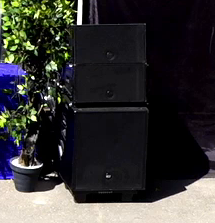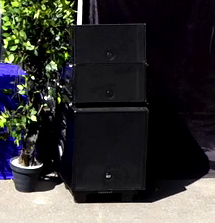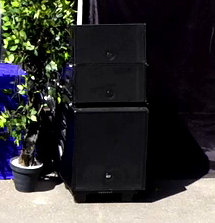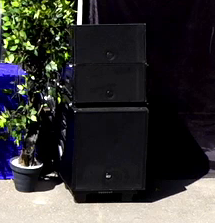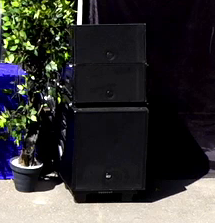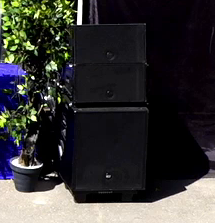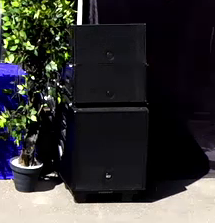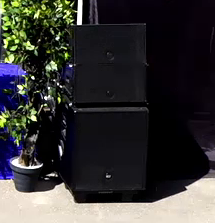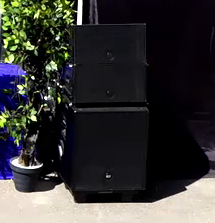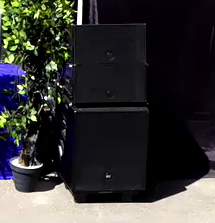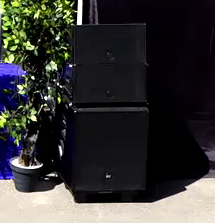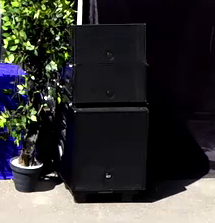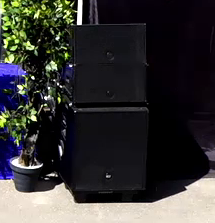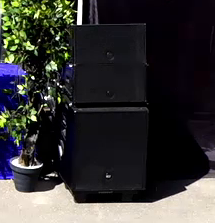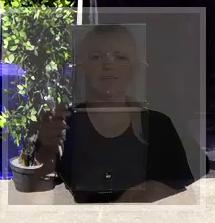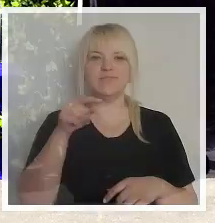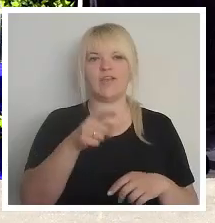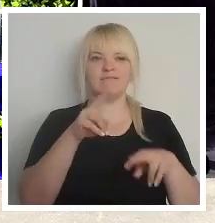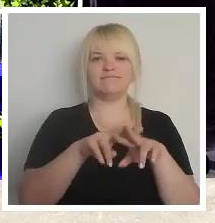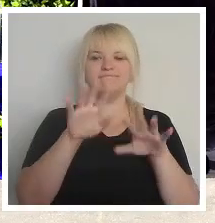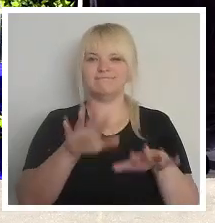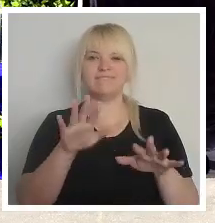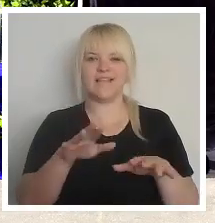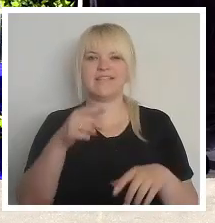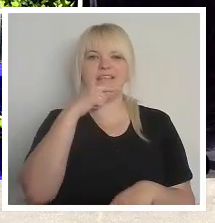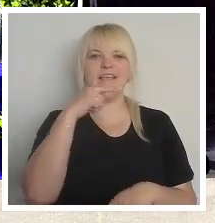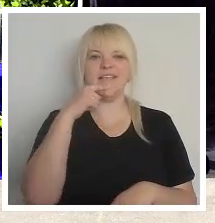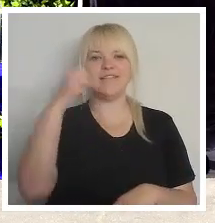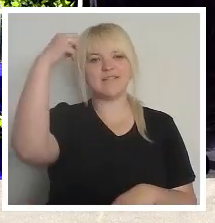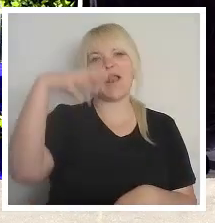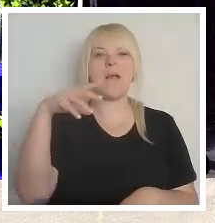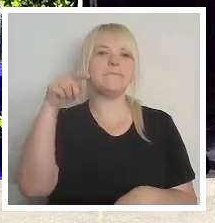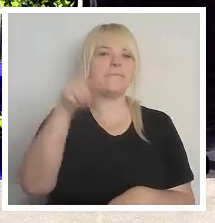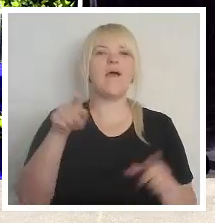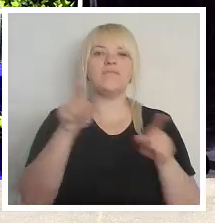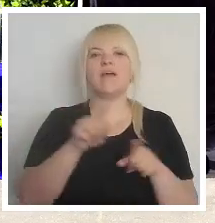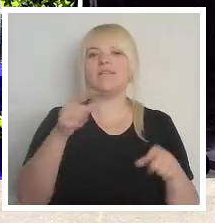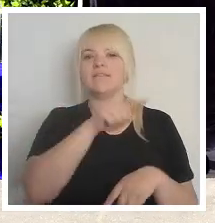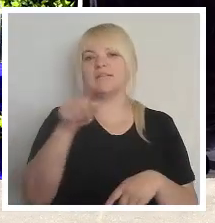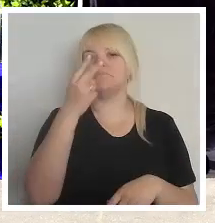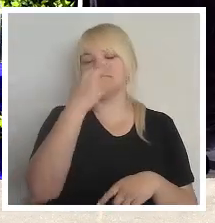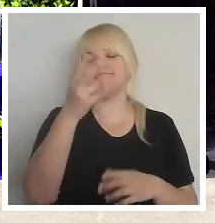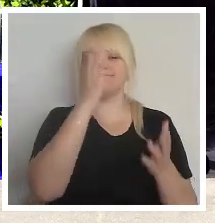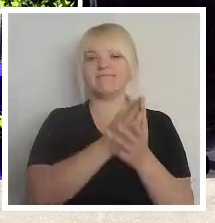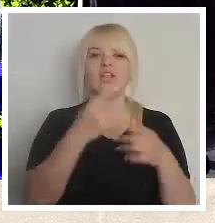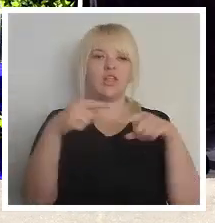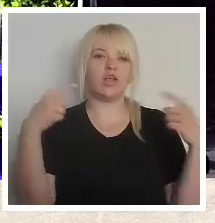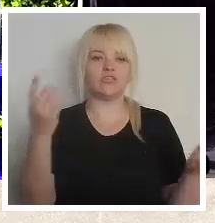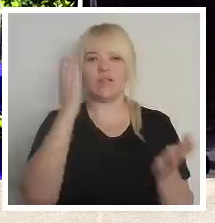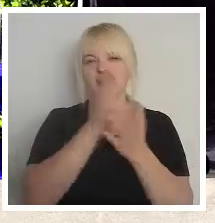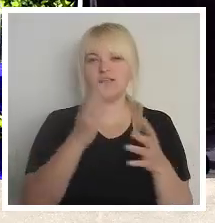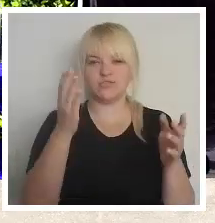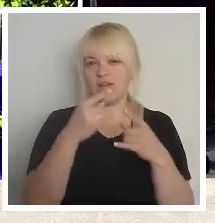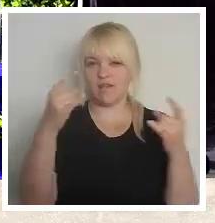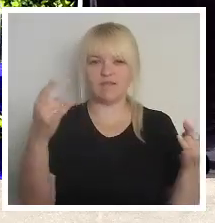Sveicināti visiem, kas šeit ir klātienē, Cēsijas lampā, gan arī visiem tiem, kas skatās mūsu attālināt dažādās tiešraidēs un